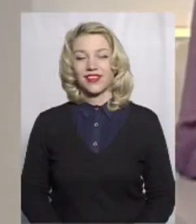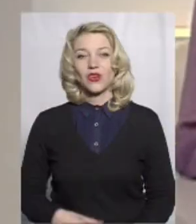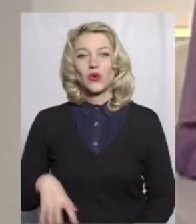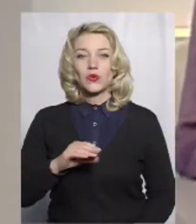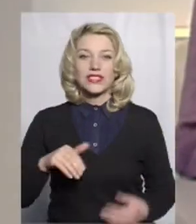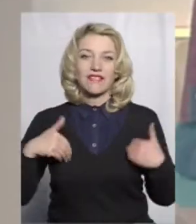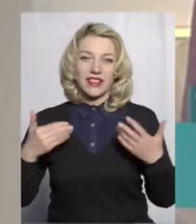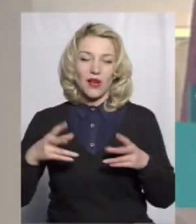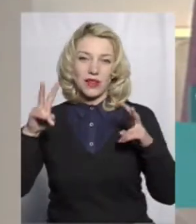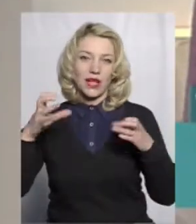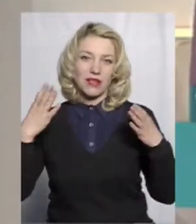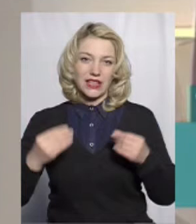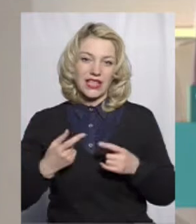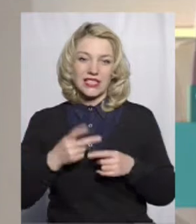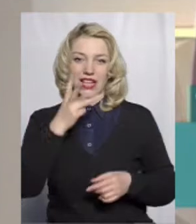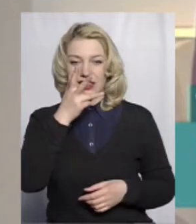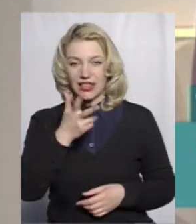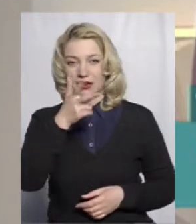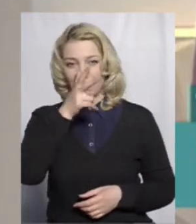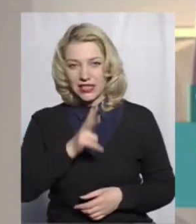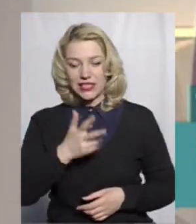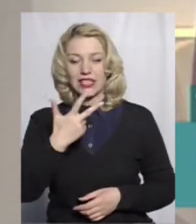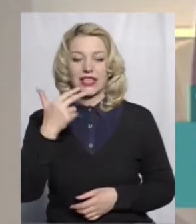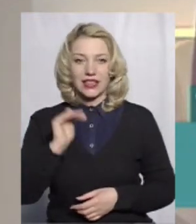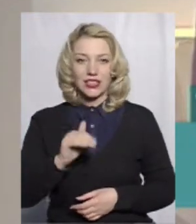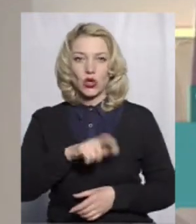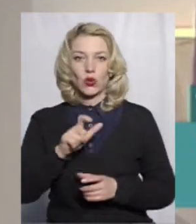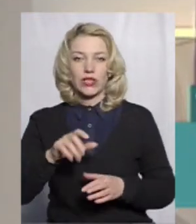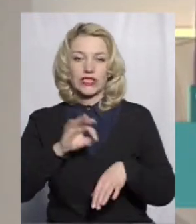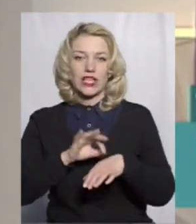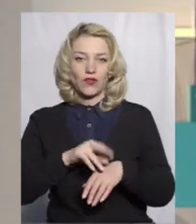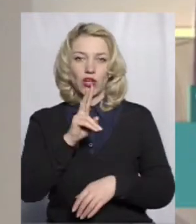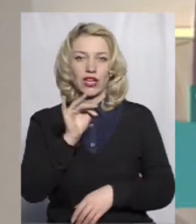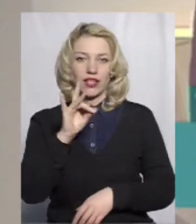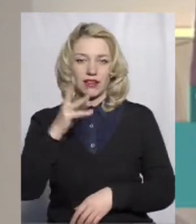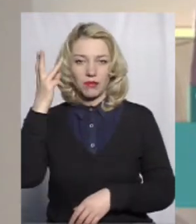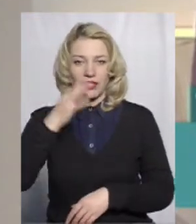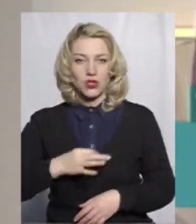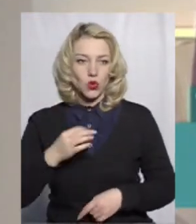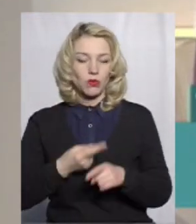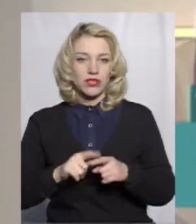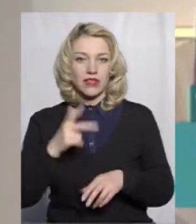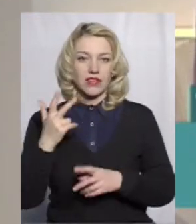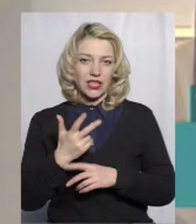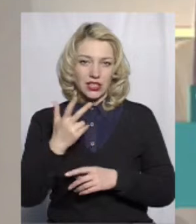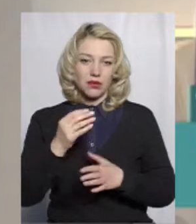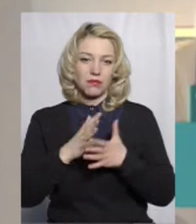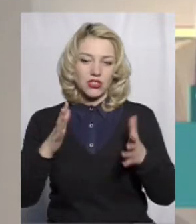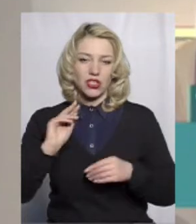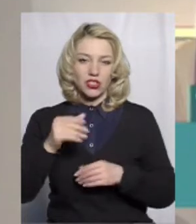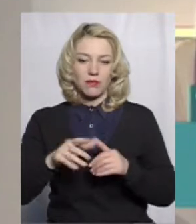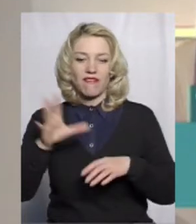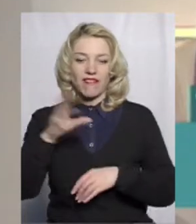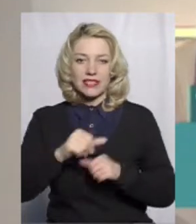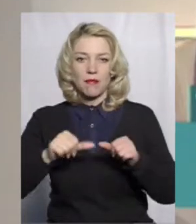Усіх вітаємо у темі дня. За 3 місяці 3 тисячі людей захворіли на кір у Хмельницькій області, і це утричі більше, ніж за весь